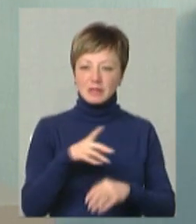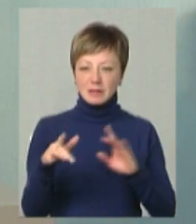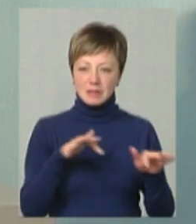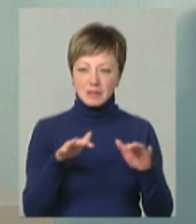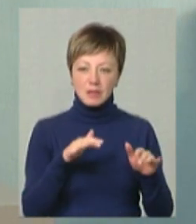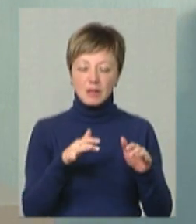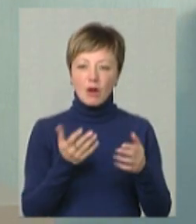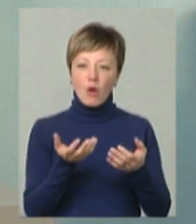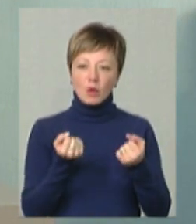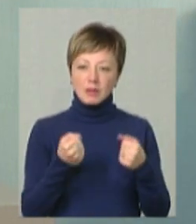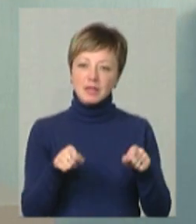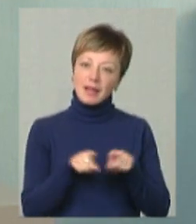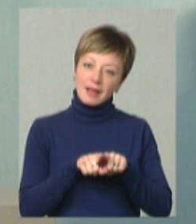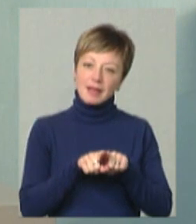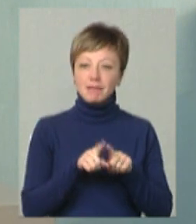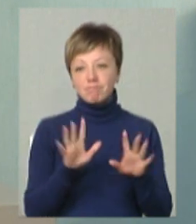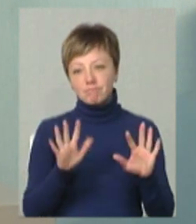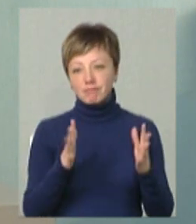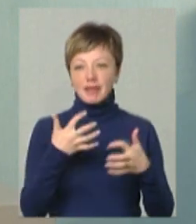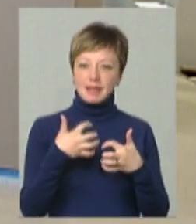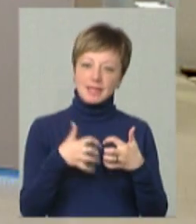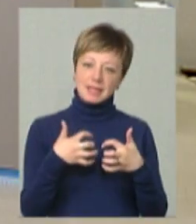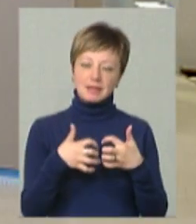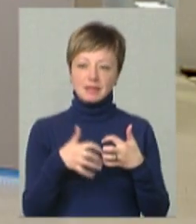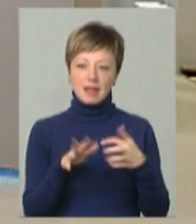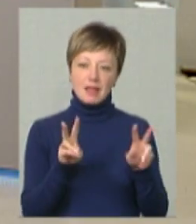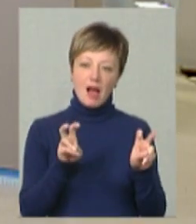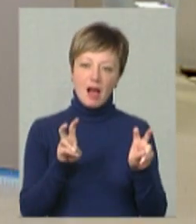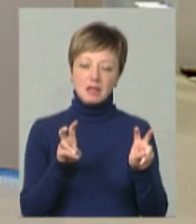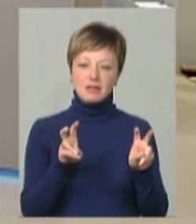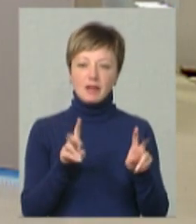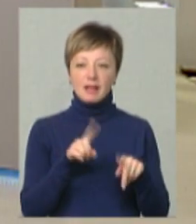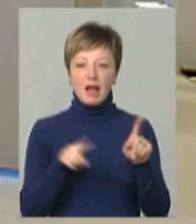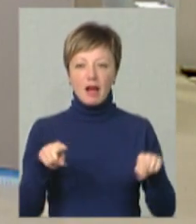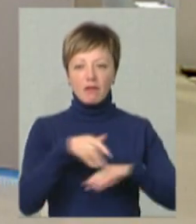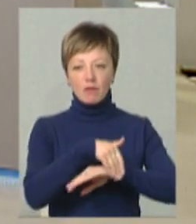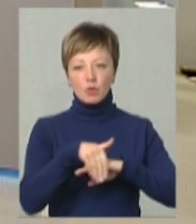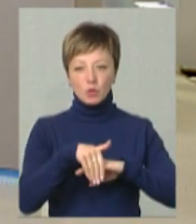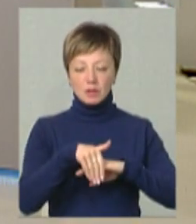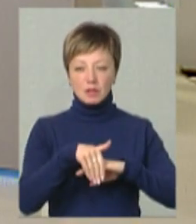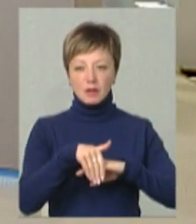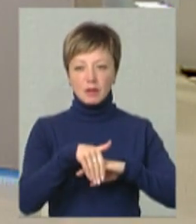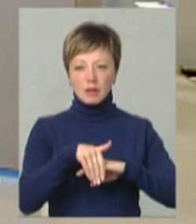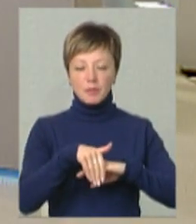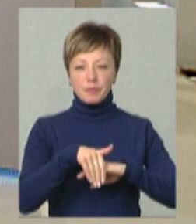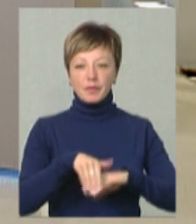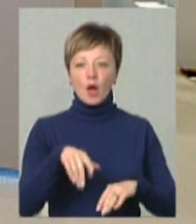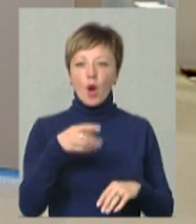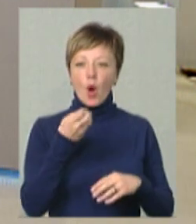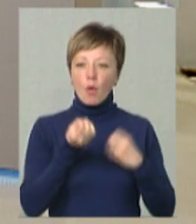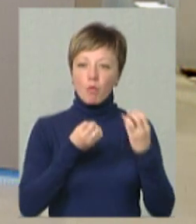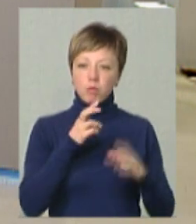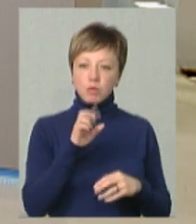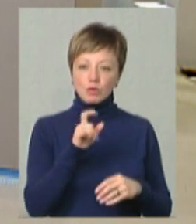отримали такі, ну, нейтральні назви, деякі вулиці. Тобто, от Бузкова,